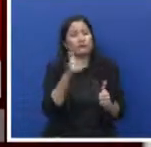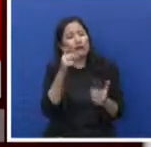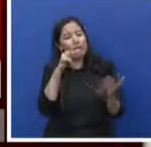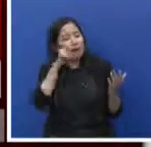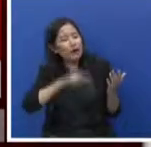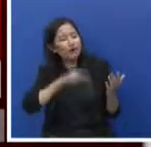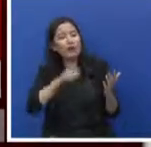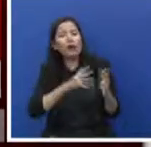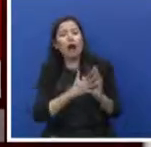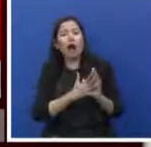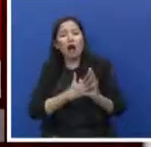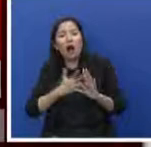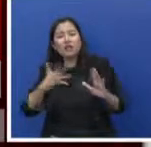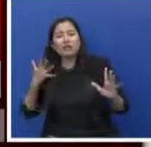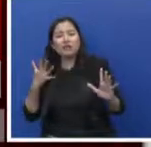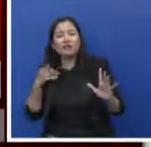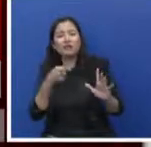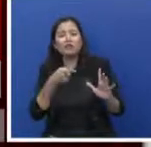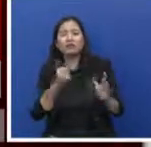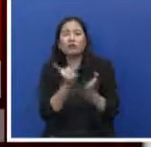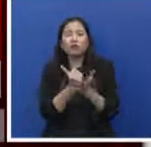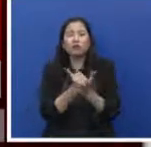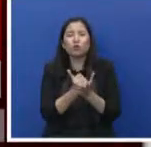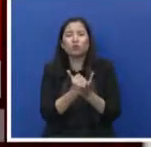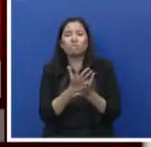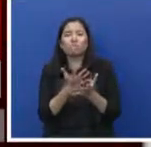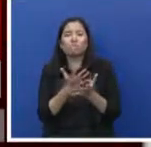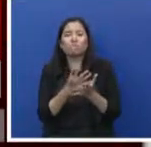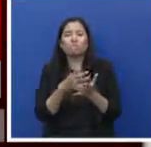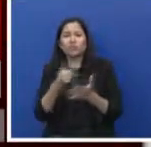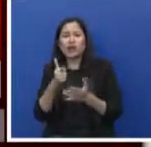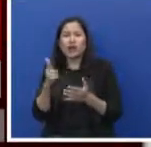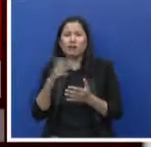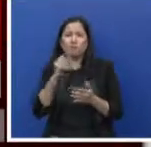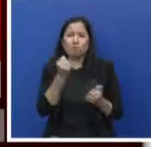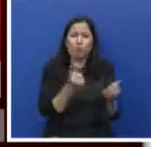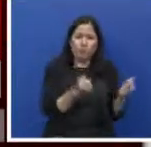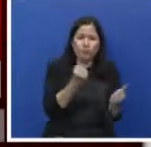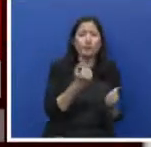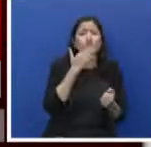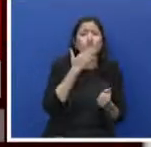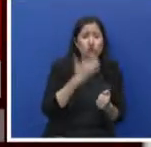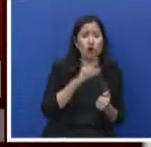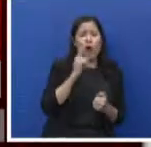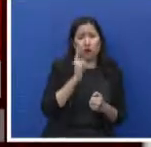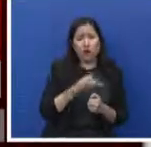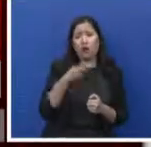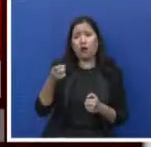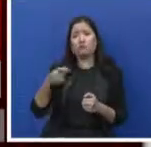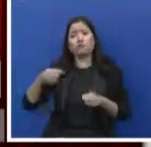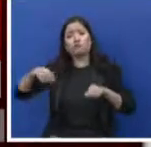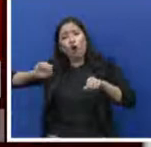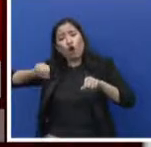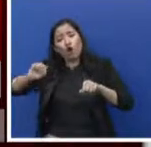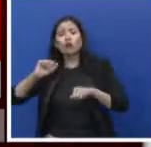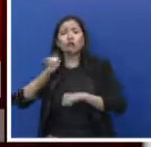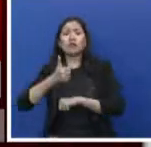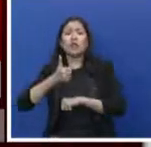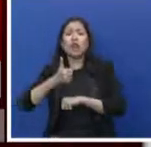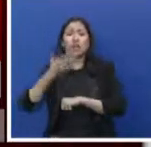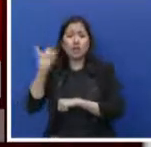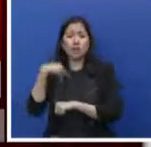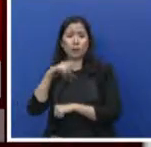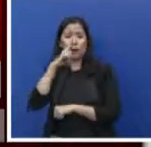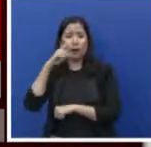situ antriannya juga sangat egaliter, jadi bisa ada yang punya pakai mobil, tapi bisa juga ada yang pakai roda dua, seperti tadi Pak